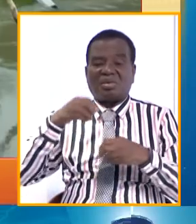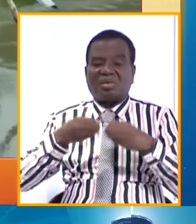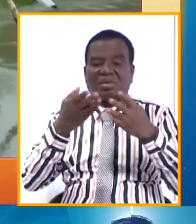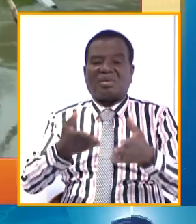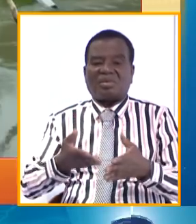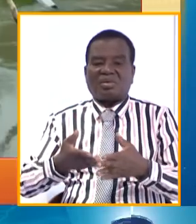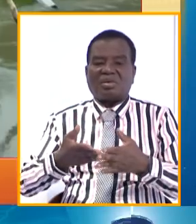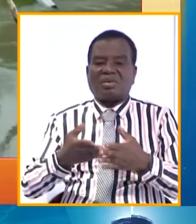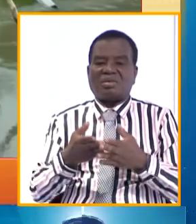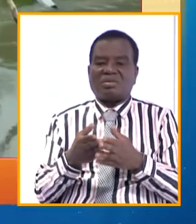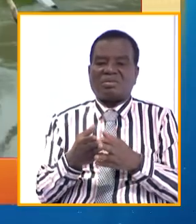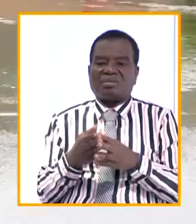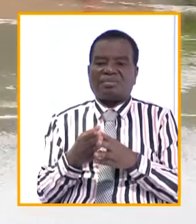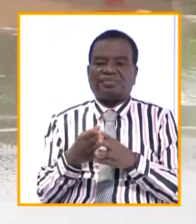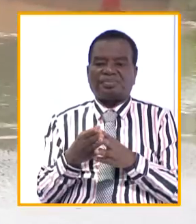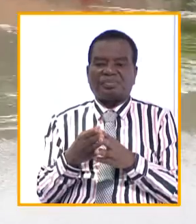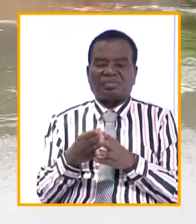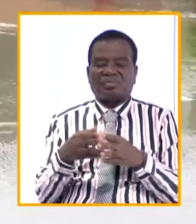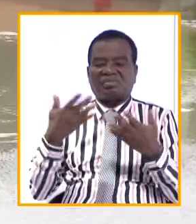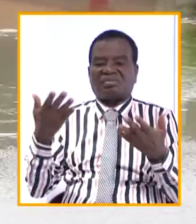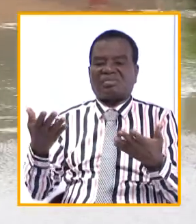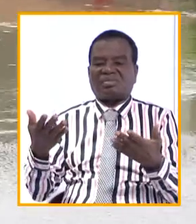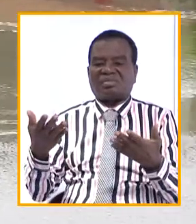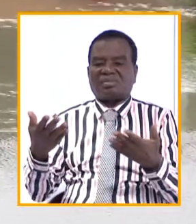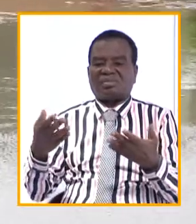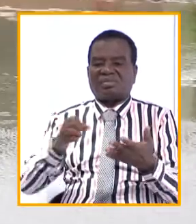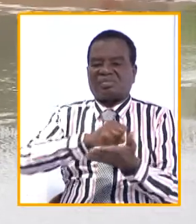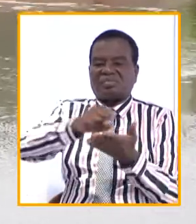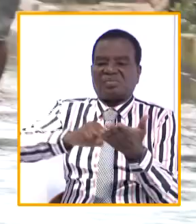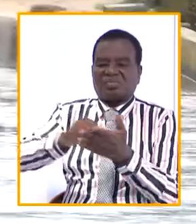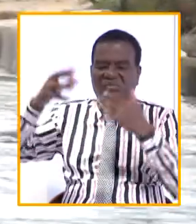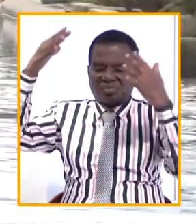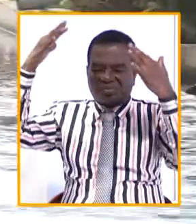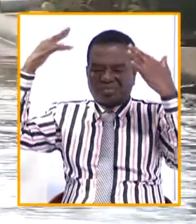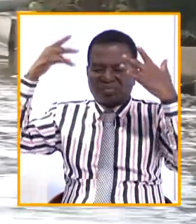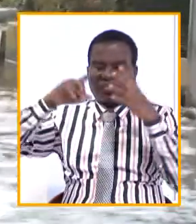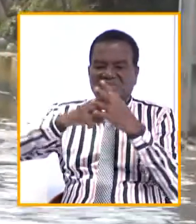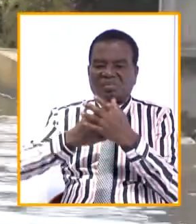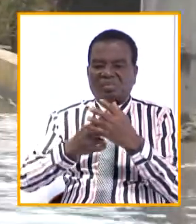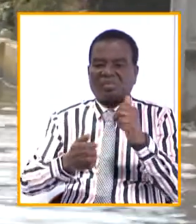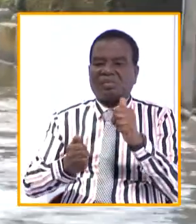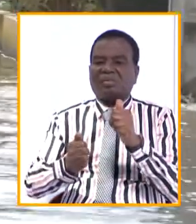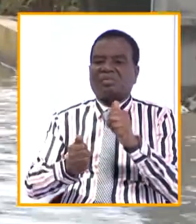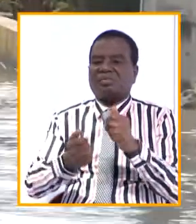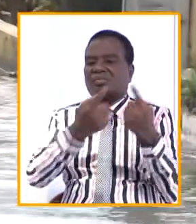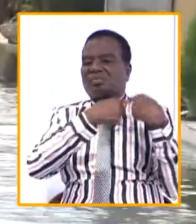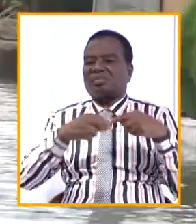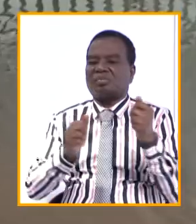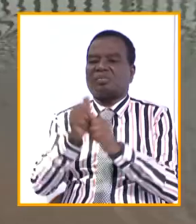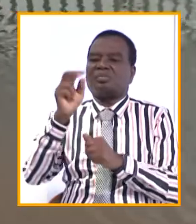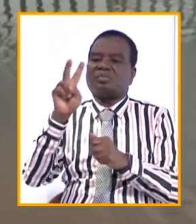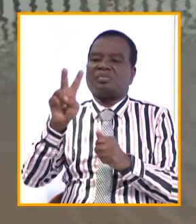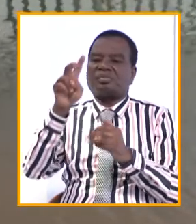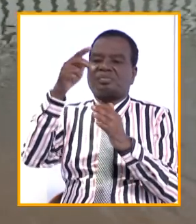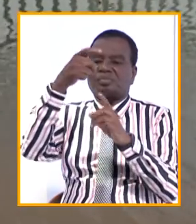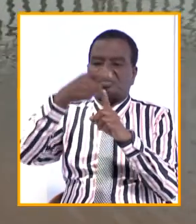chemin. Jean-Marc Diadji. La saison des pluies a démarré depuis plus de 2 mois dans le pays. À